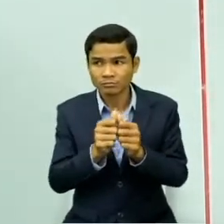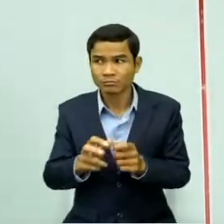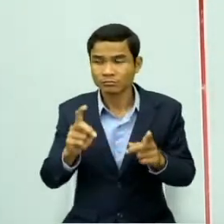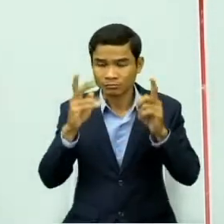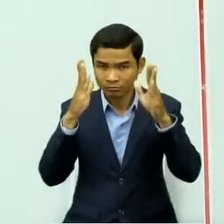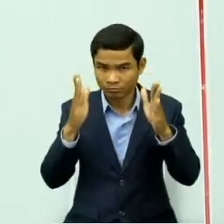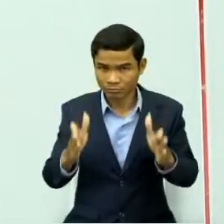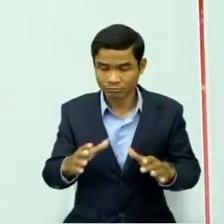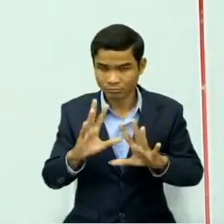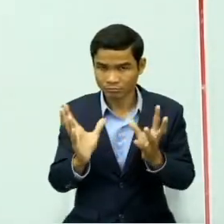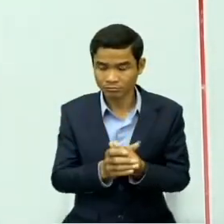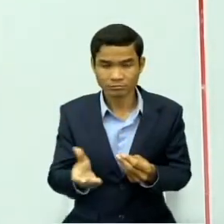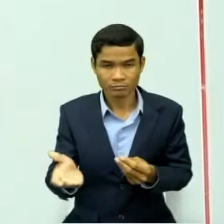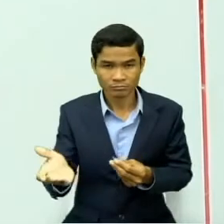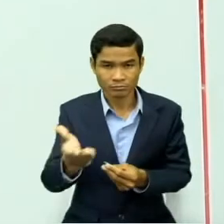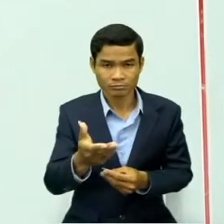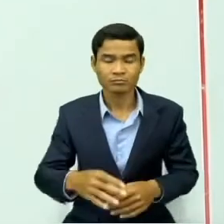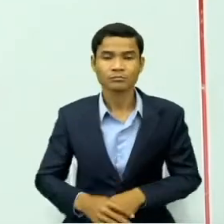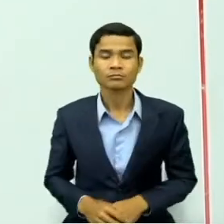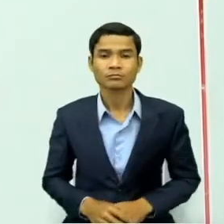nhé.